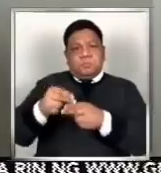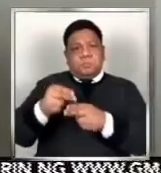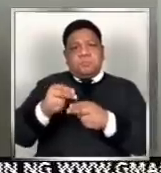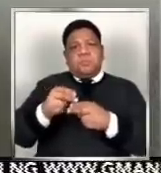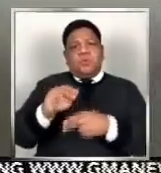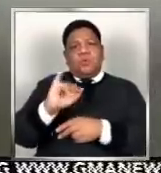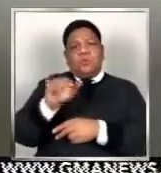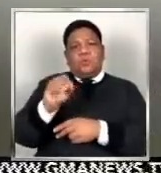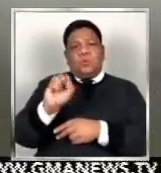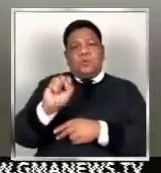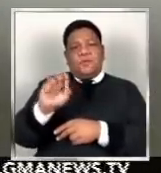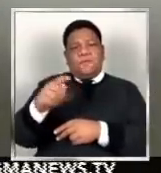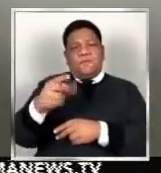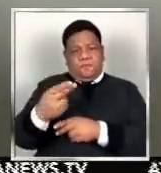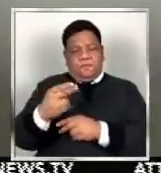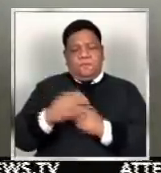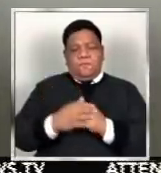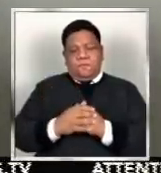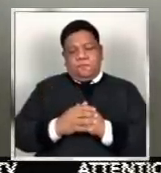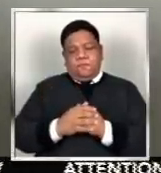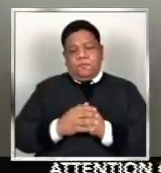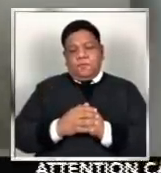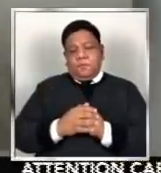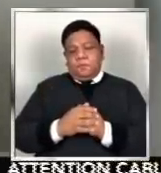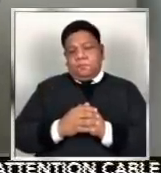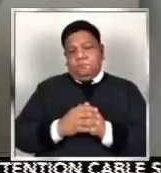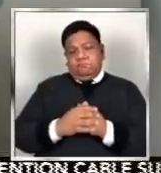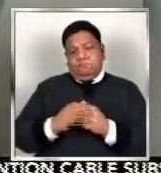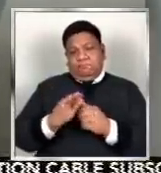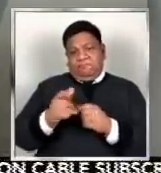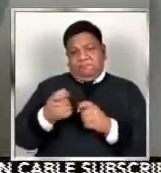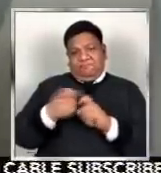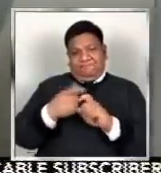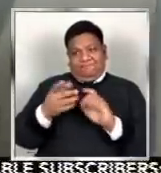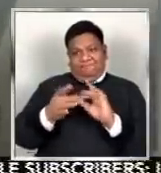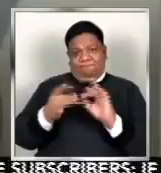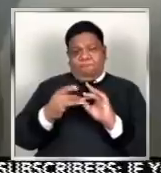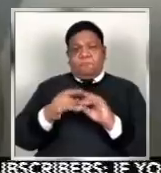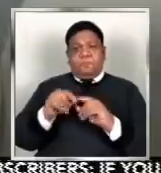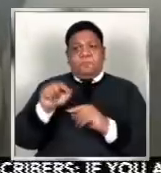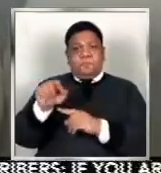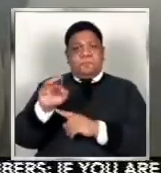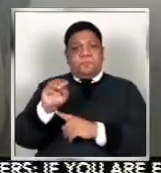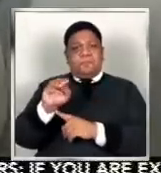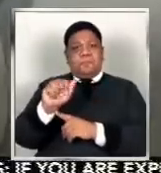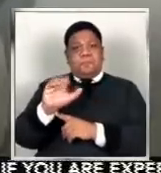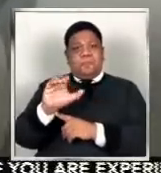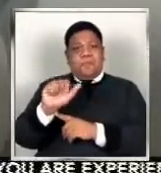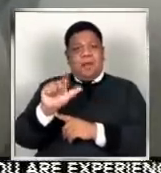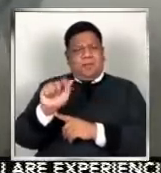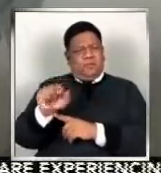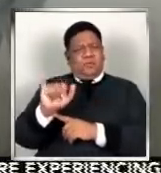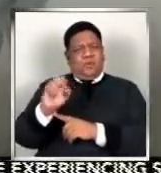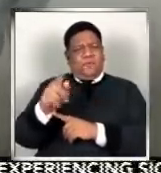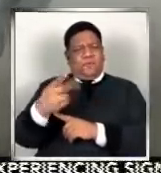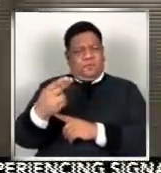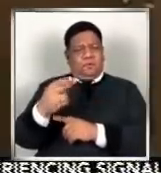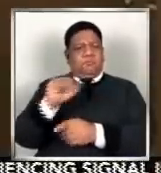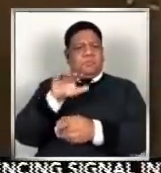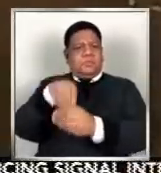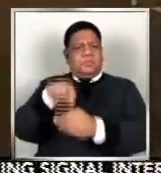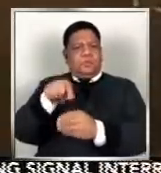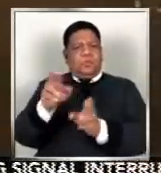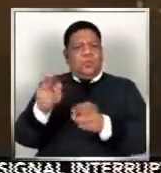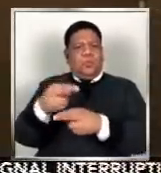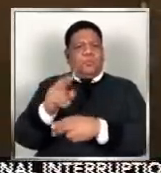Darwin Makala. Ayon sa source, isa si Makala sa walong personalidad na nasa Room 2207.